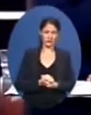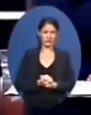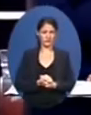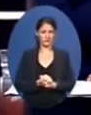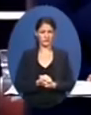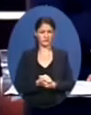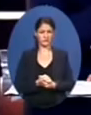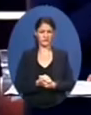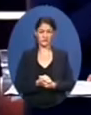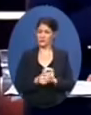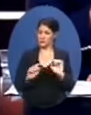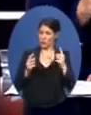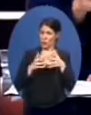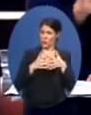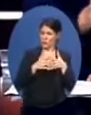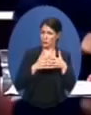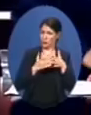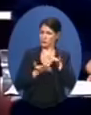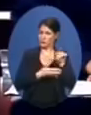שהוא הרבה יותר נכון.